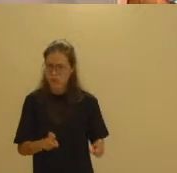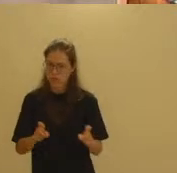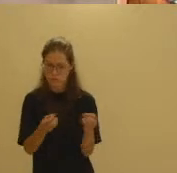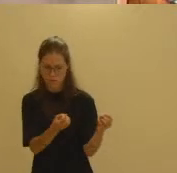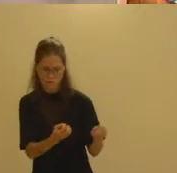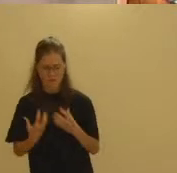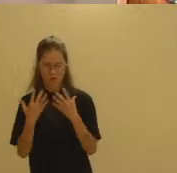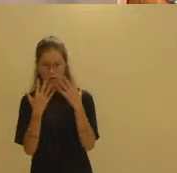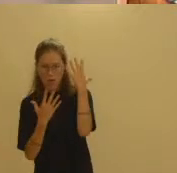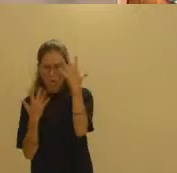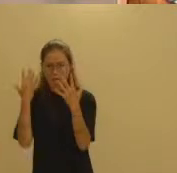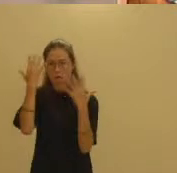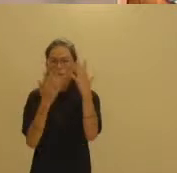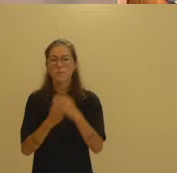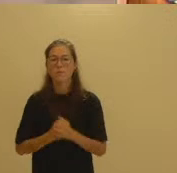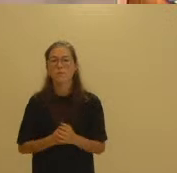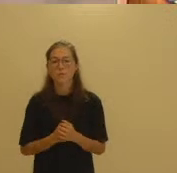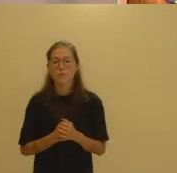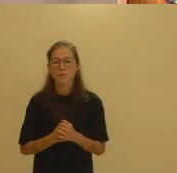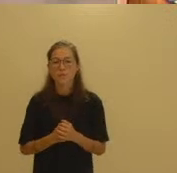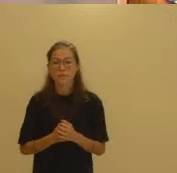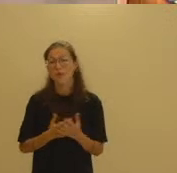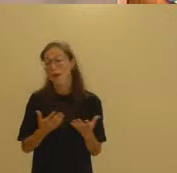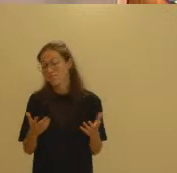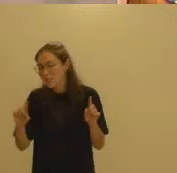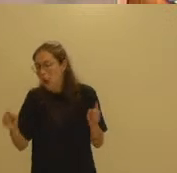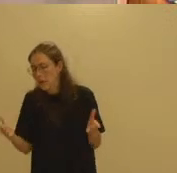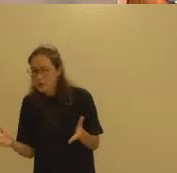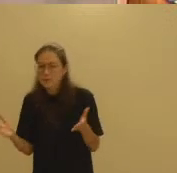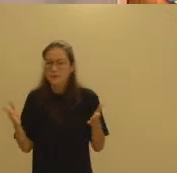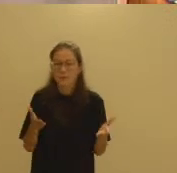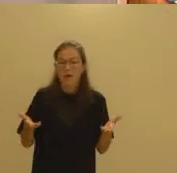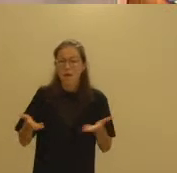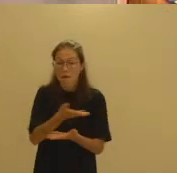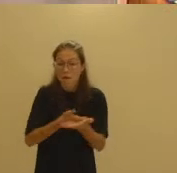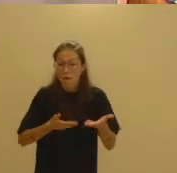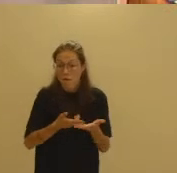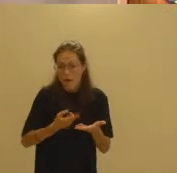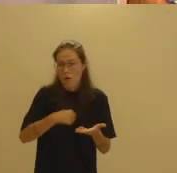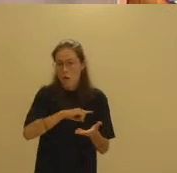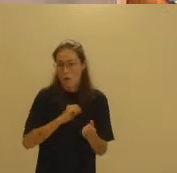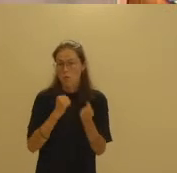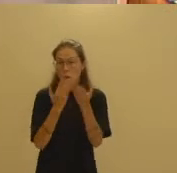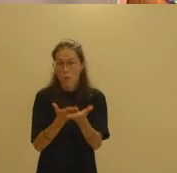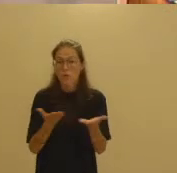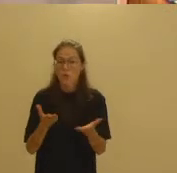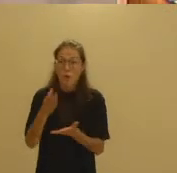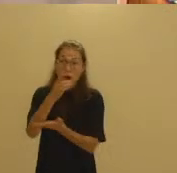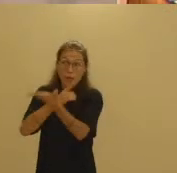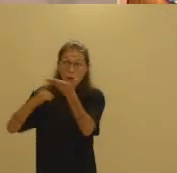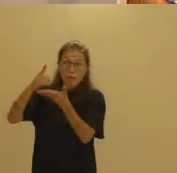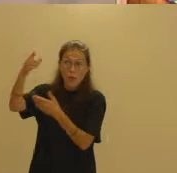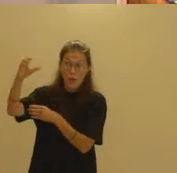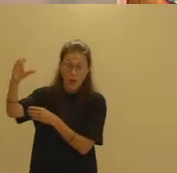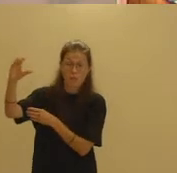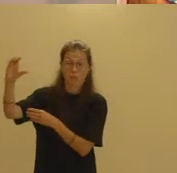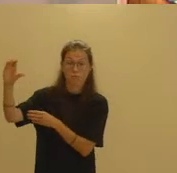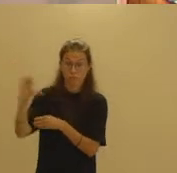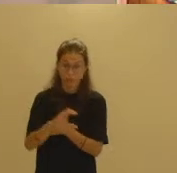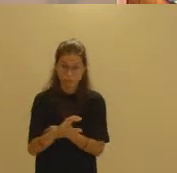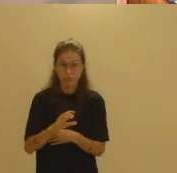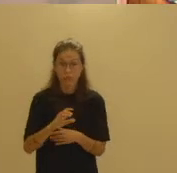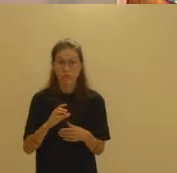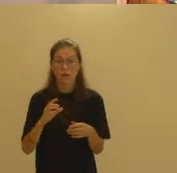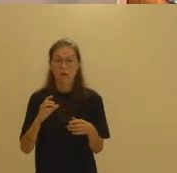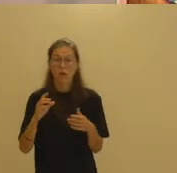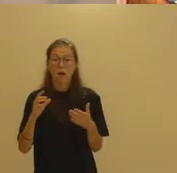inquiétudes. Pour revenir à la délibération, il vous est proposé de décider que les sommes appelées par le Conseil départemental seront versées à